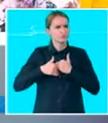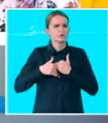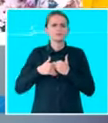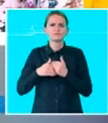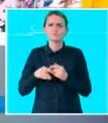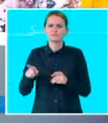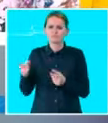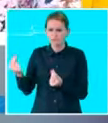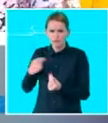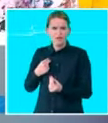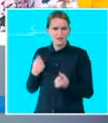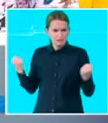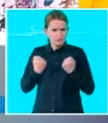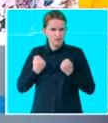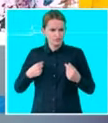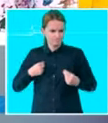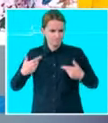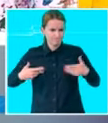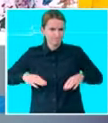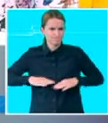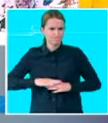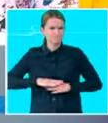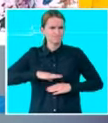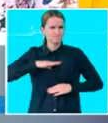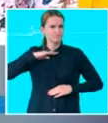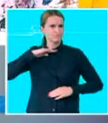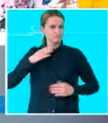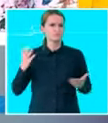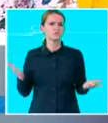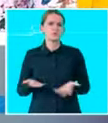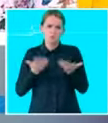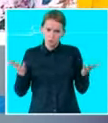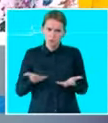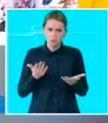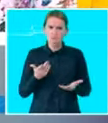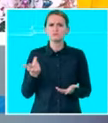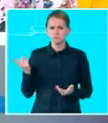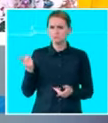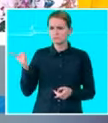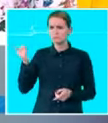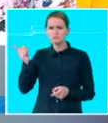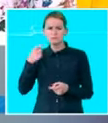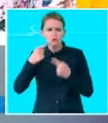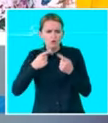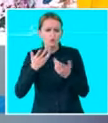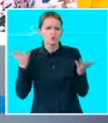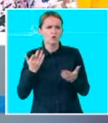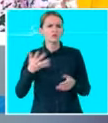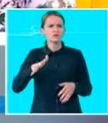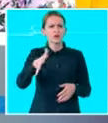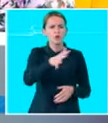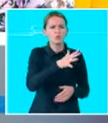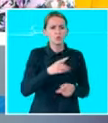предприех няколко така дела като журналист, за да защитя правата си и да защитя това, което съм правила през годините.